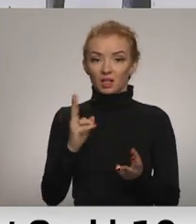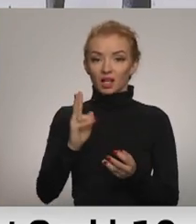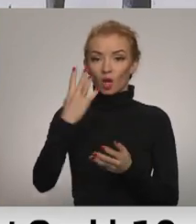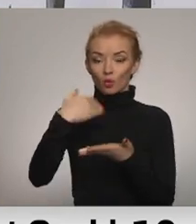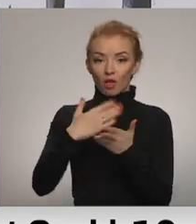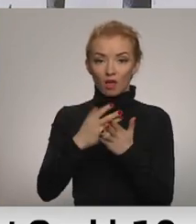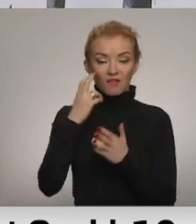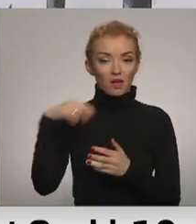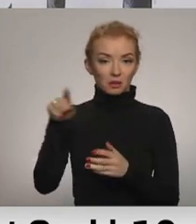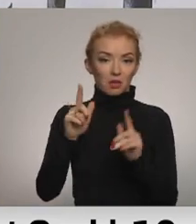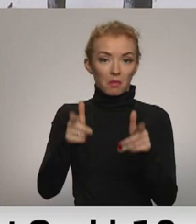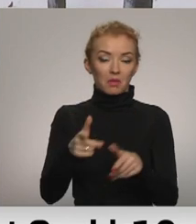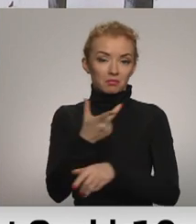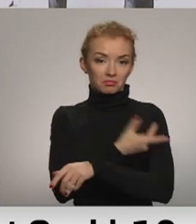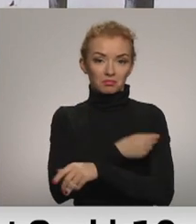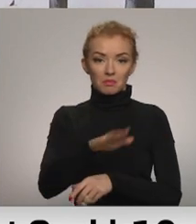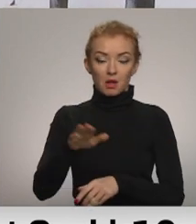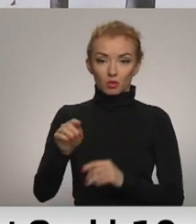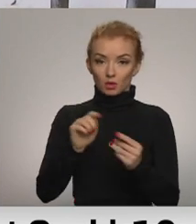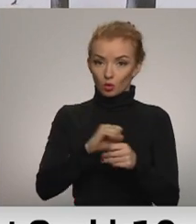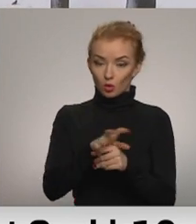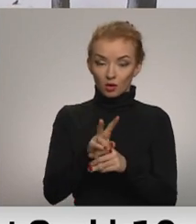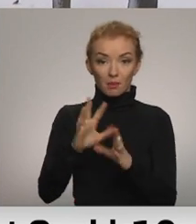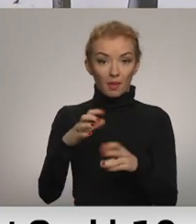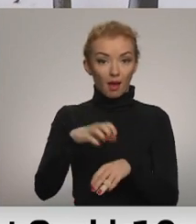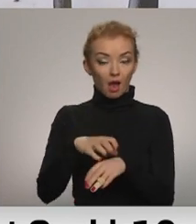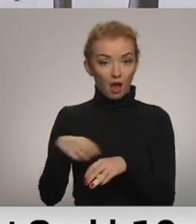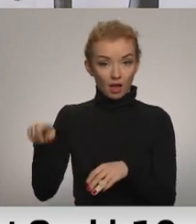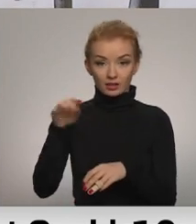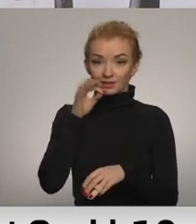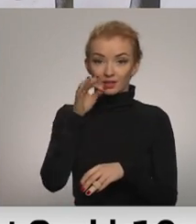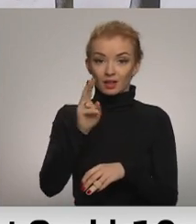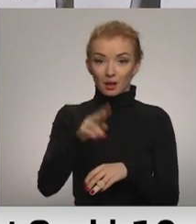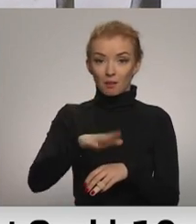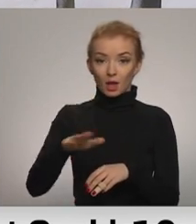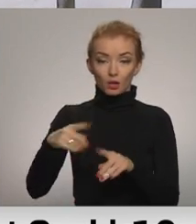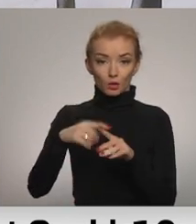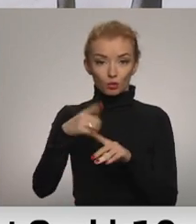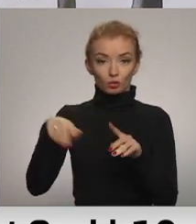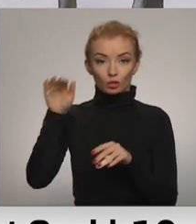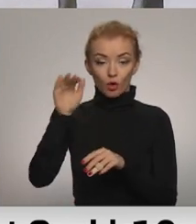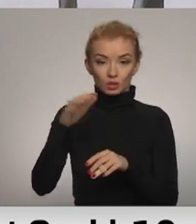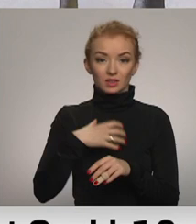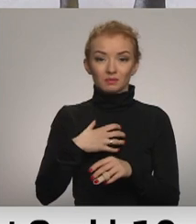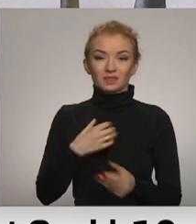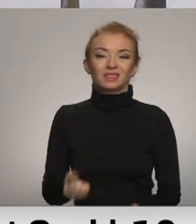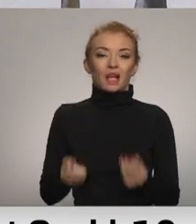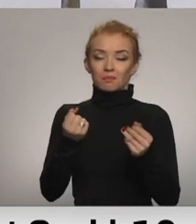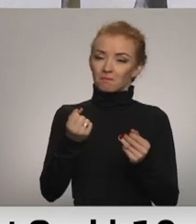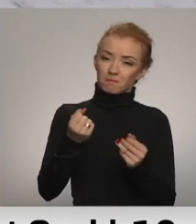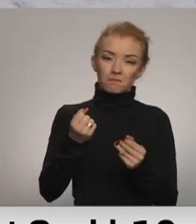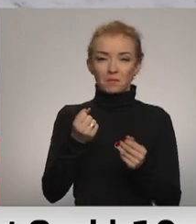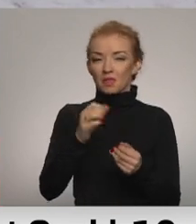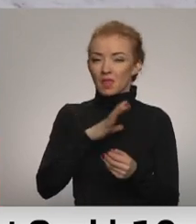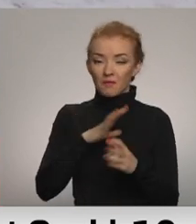vecāku gribētu vakcinēt savus bērnus pret Covid. Lai gan ārsti saka, ka bērniem un pusaudžiem iespēja saslimt smagi ir salīdzinoši